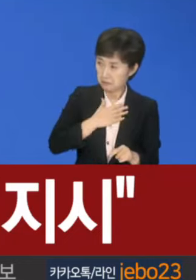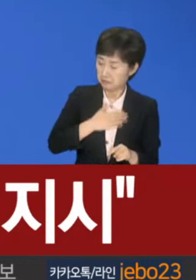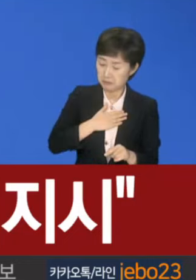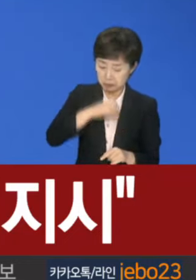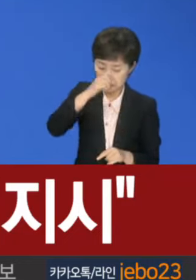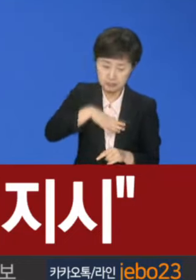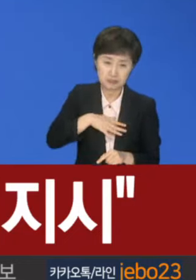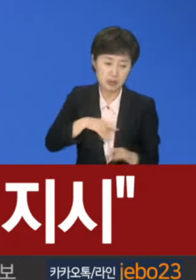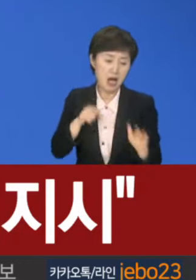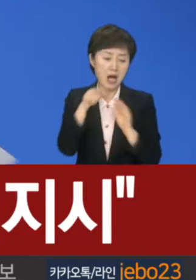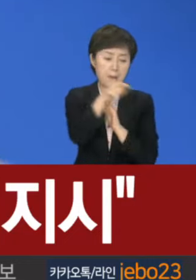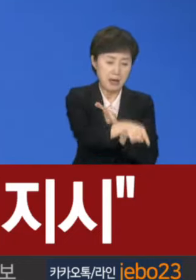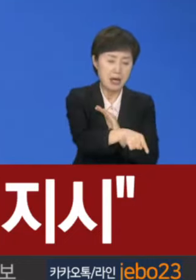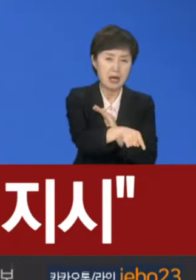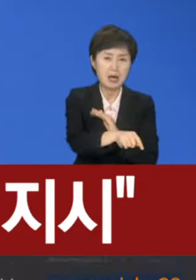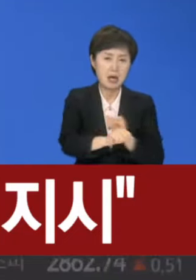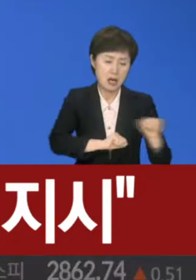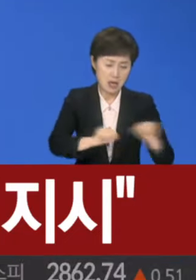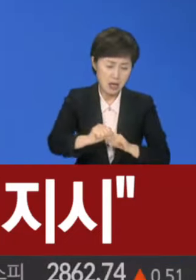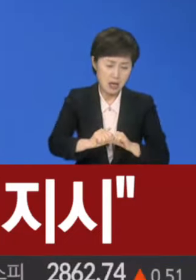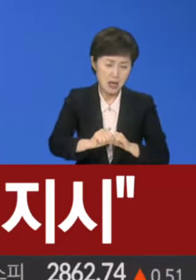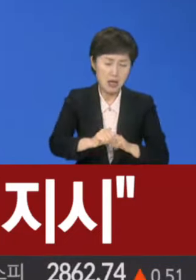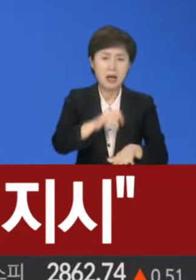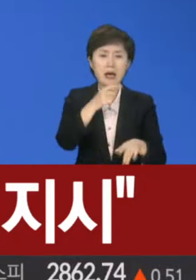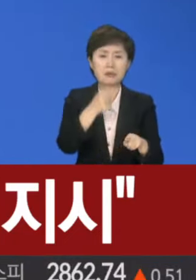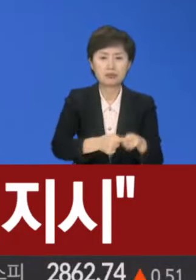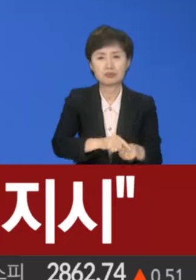변경에 영향을 미쳤다고 판단을 하였습니다.